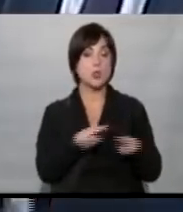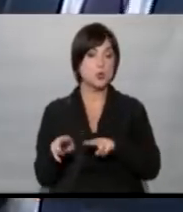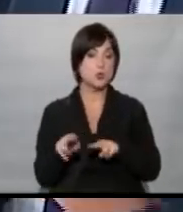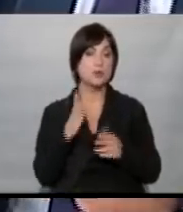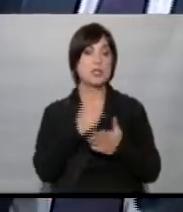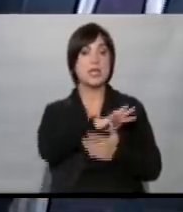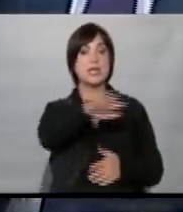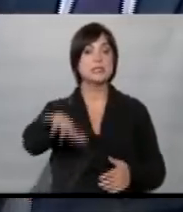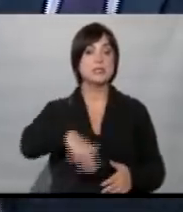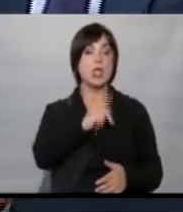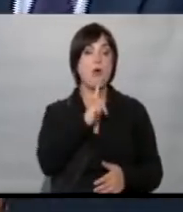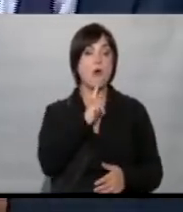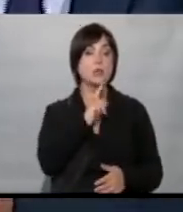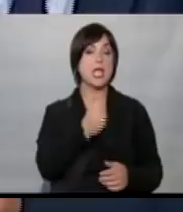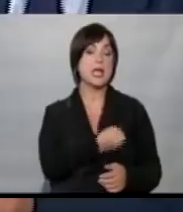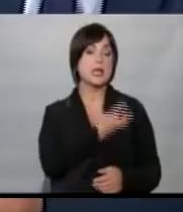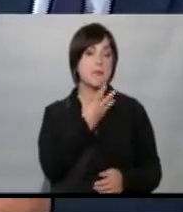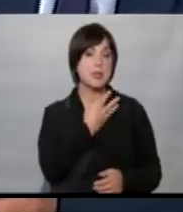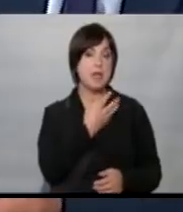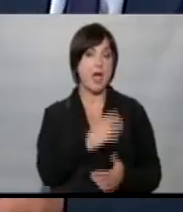и дека сите оние криминали,